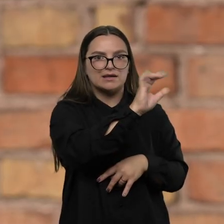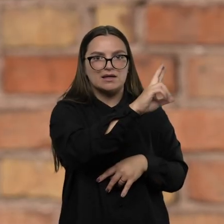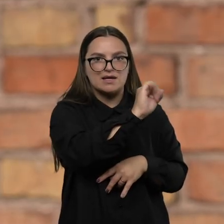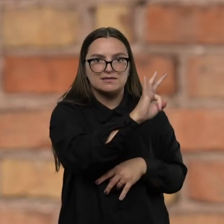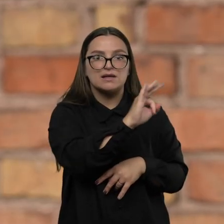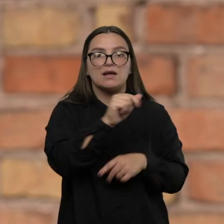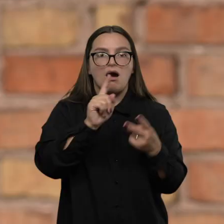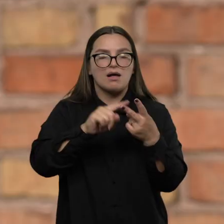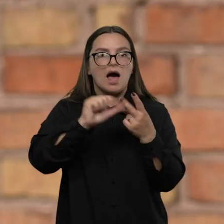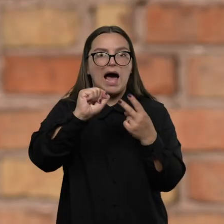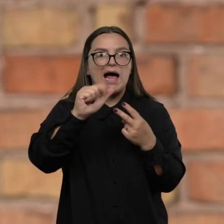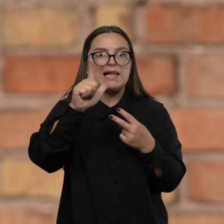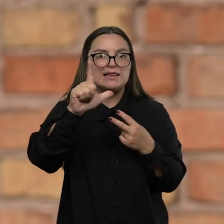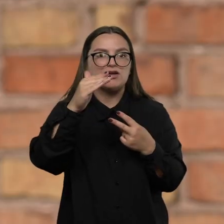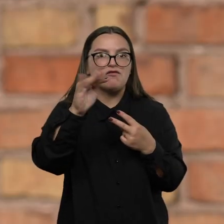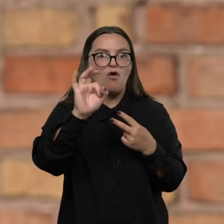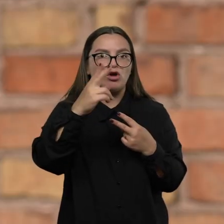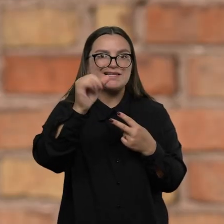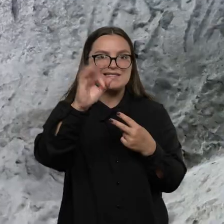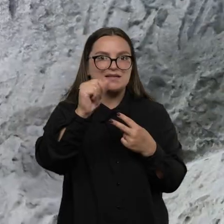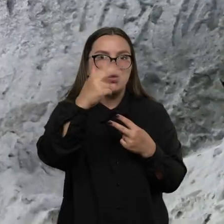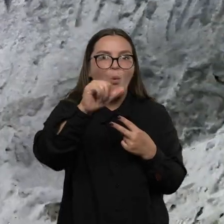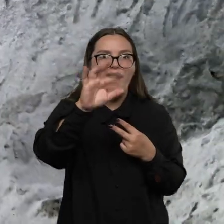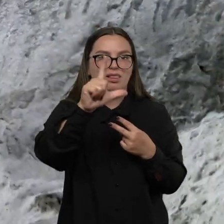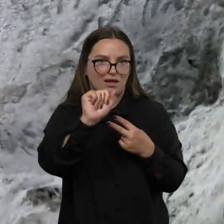Vaikšnoras Alfonsas Uola.